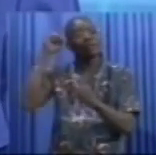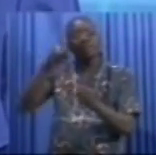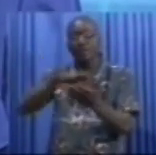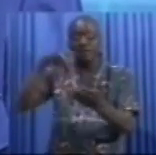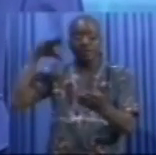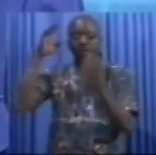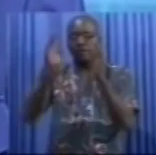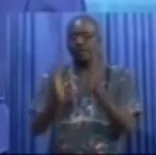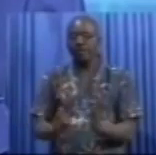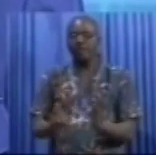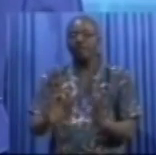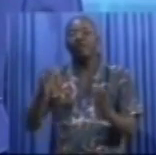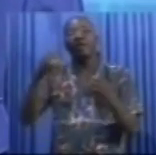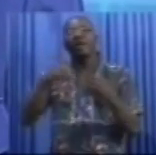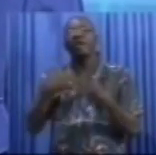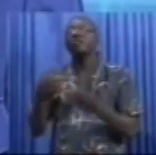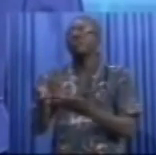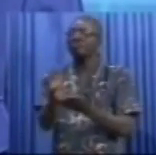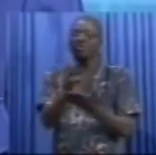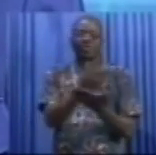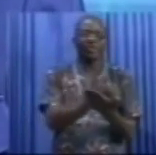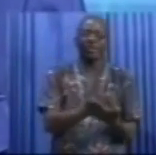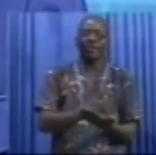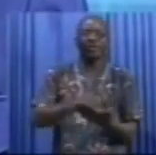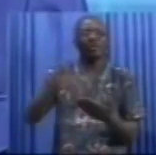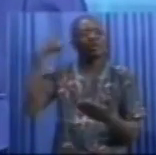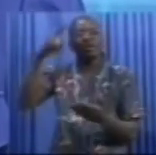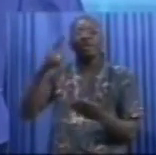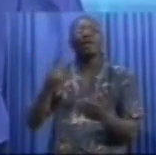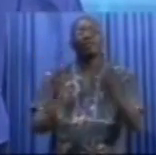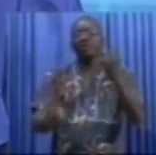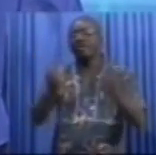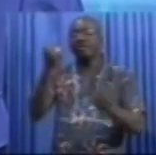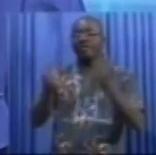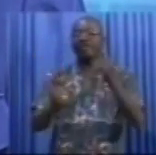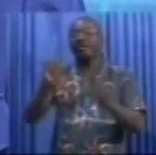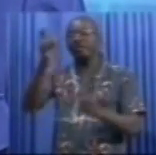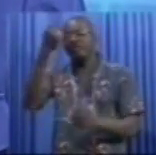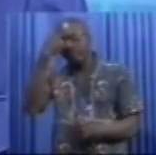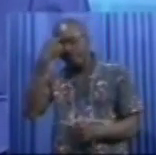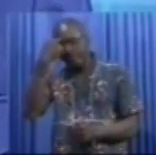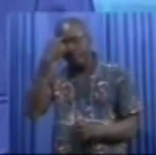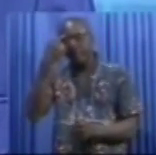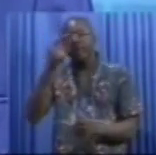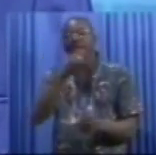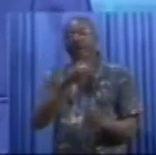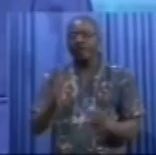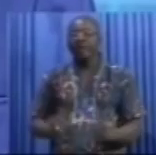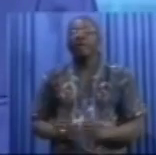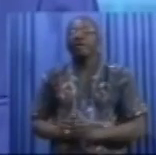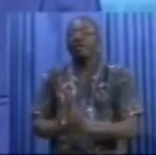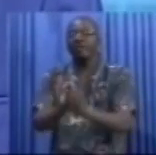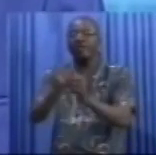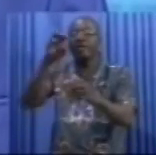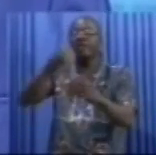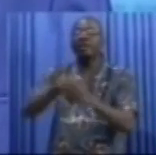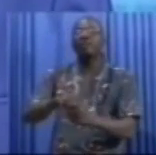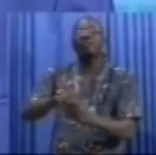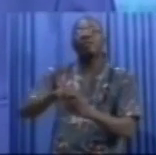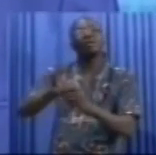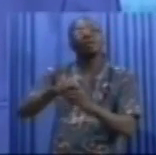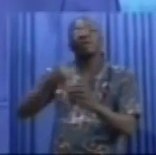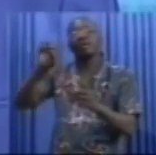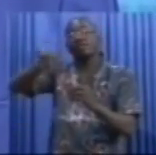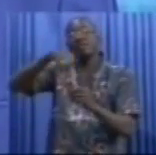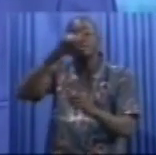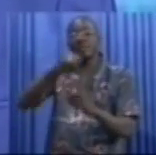consistaient à une immobilisation systématique des véhicules de l'État et à leur conduite dans les cités universitaires.